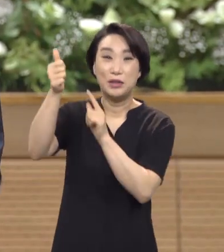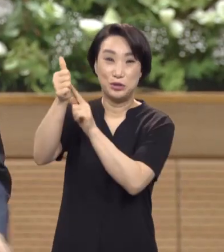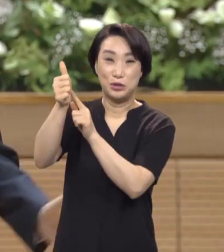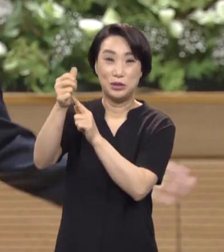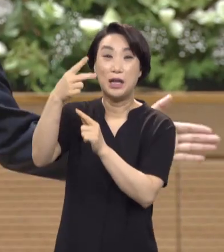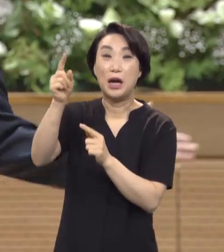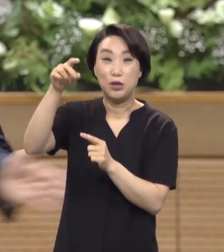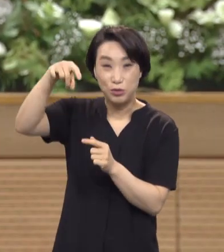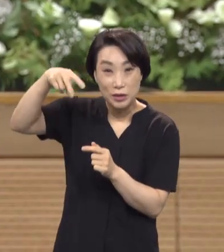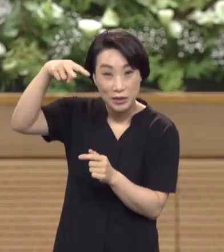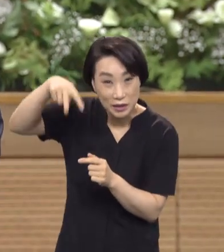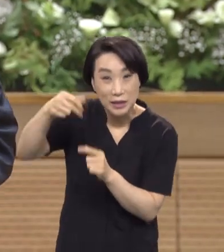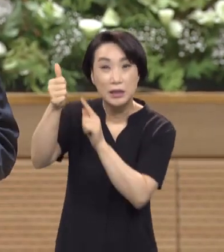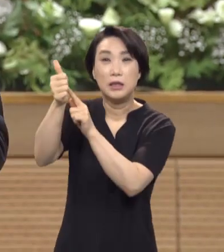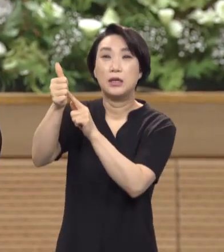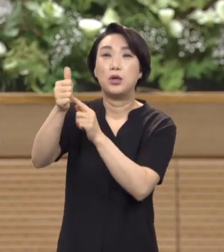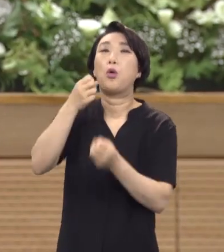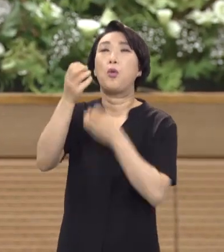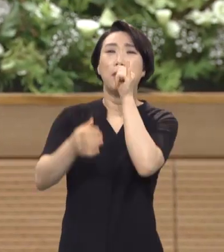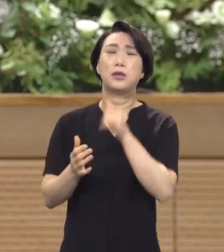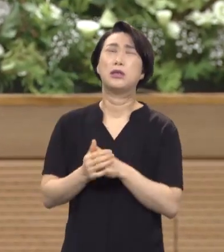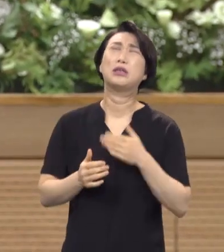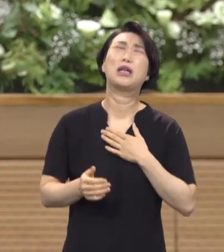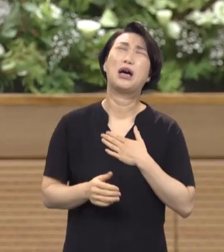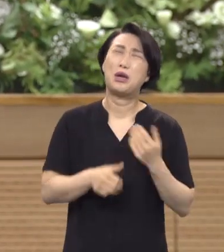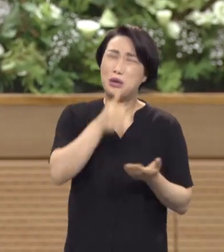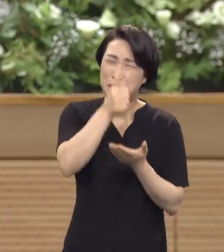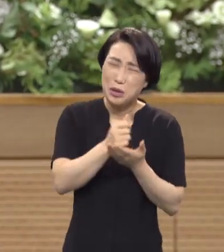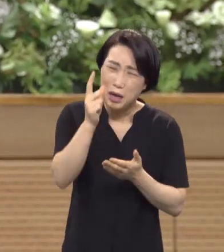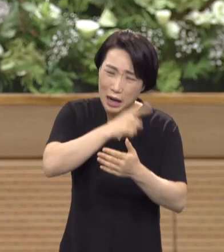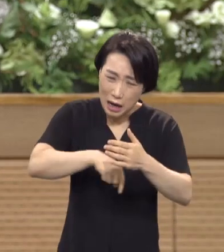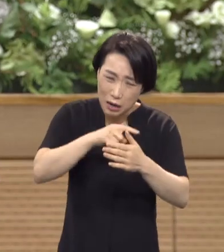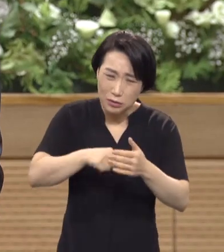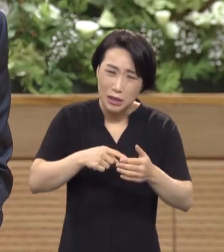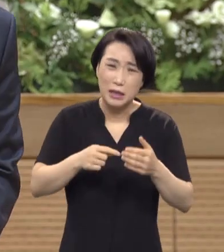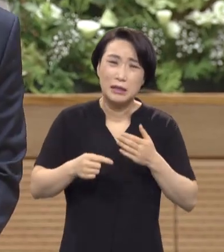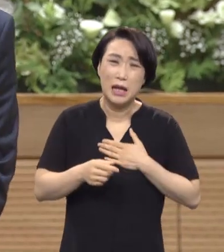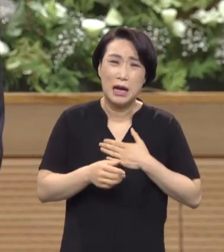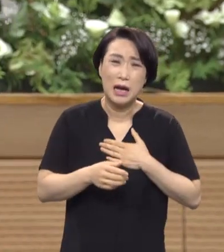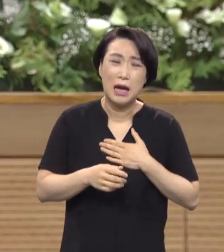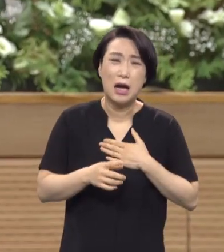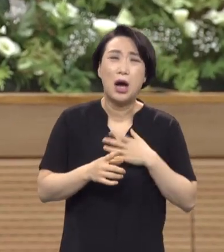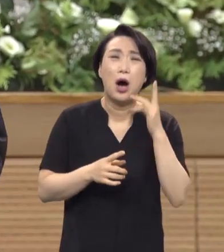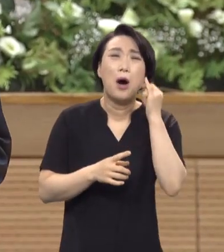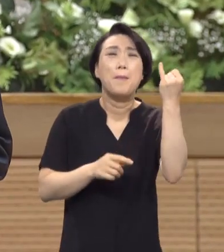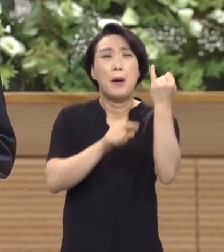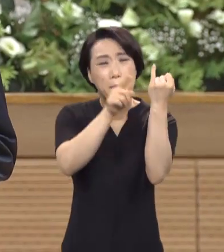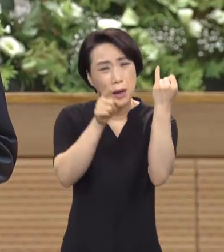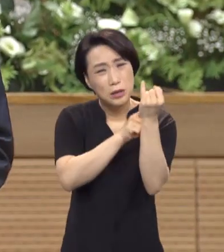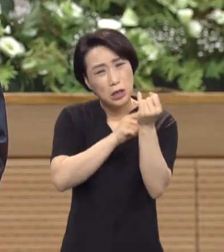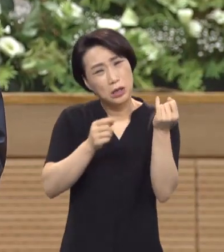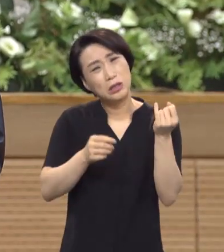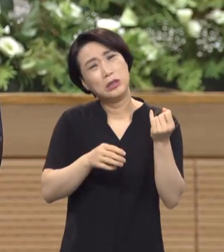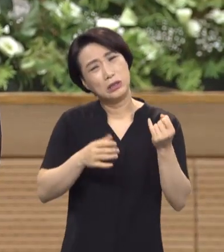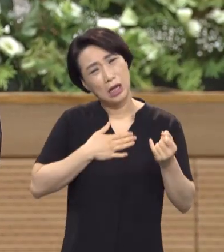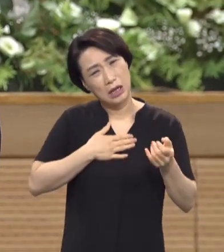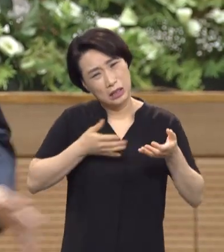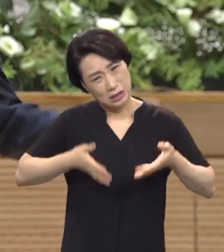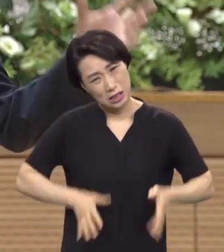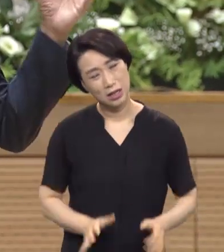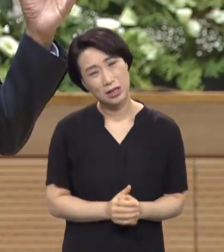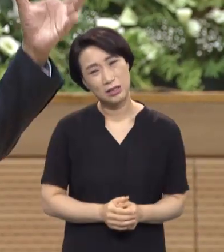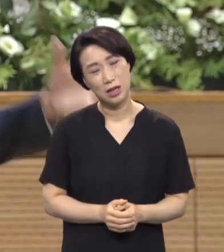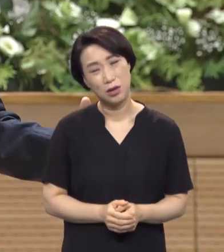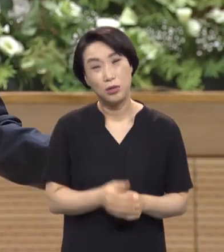성군이 나는 죄악 중에서 내가 이미 뱃속에서 생겨났다는 거예요.